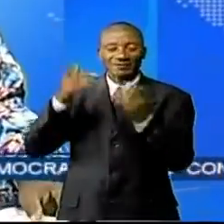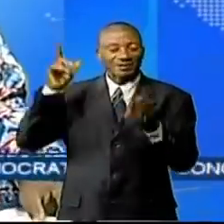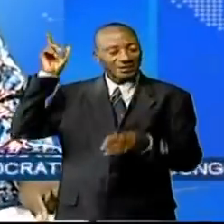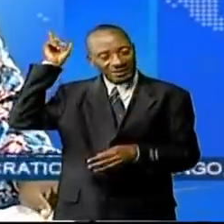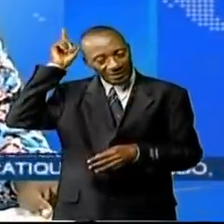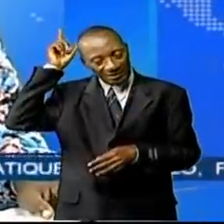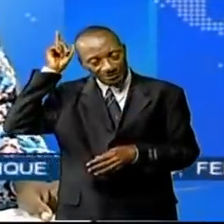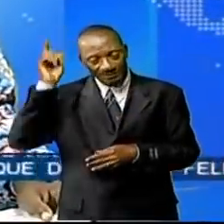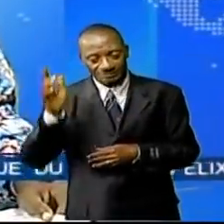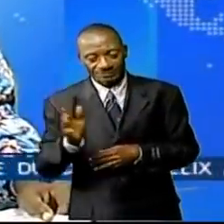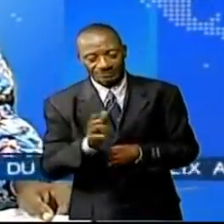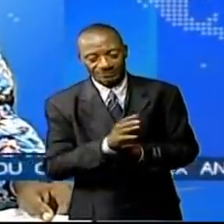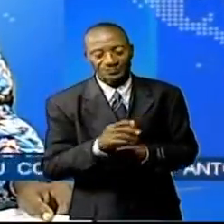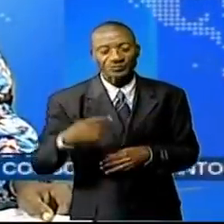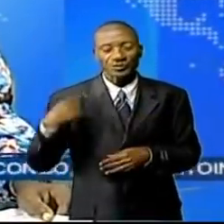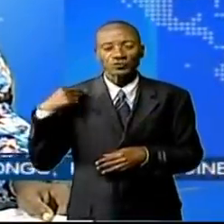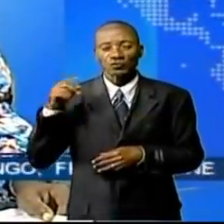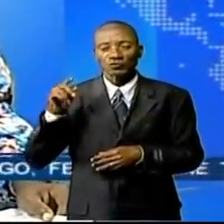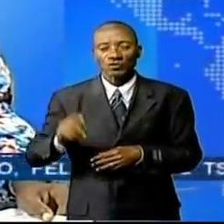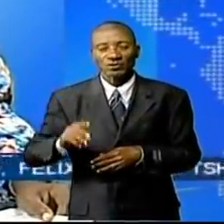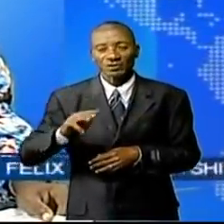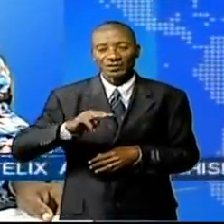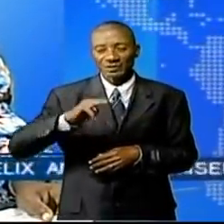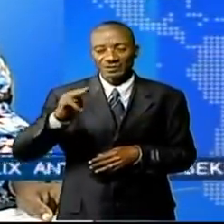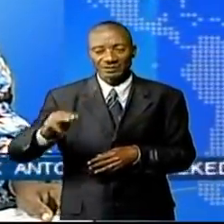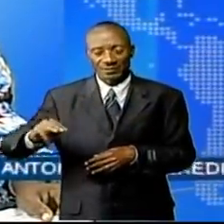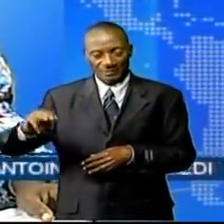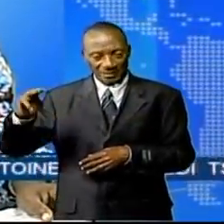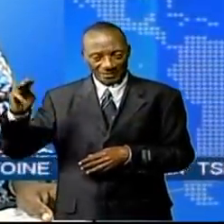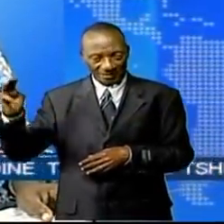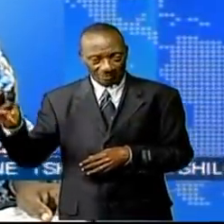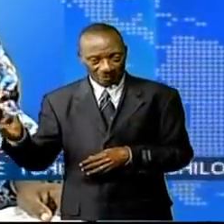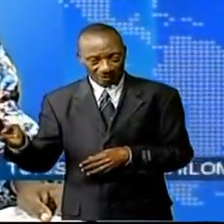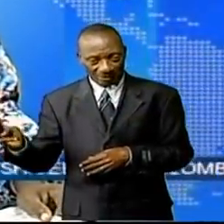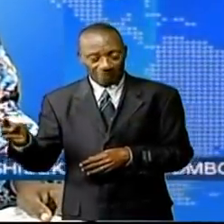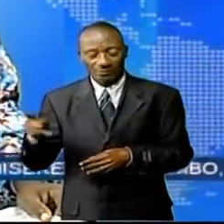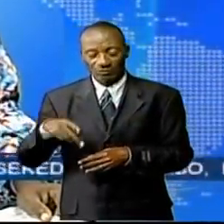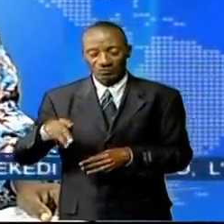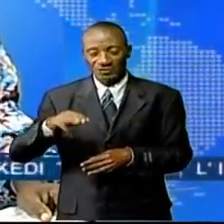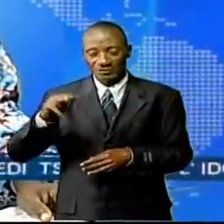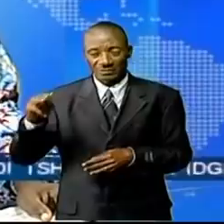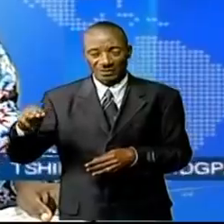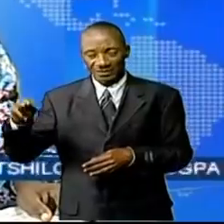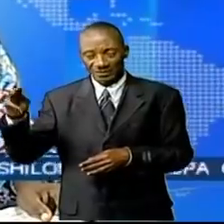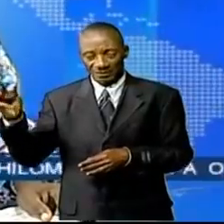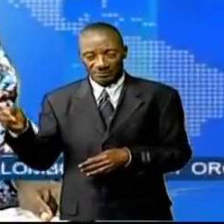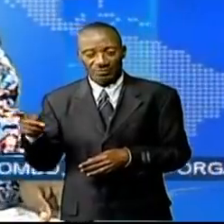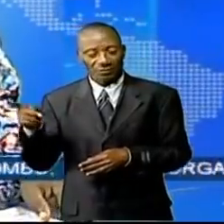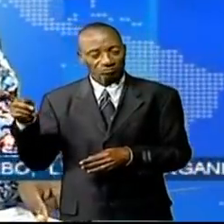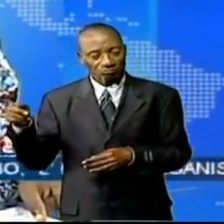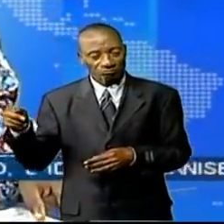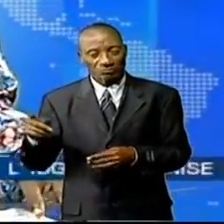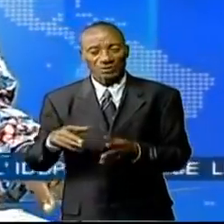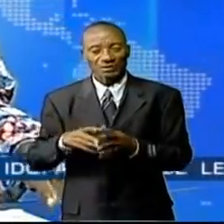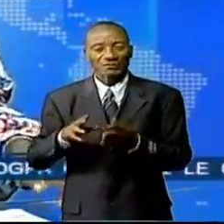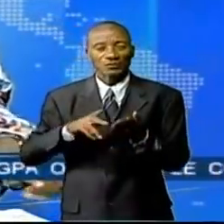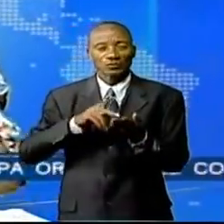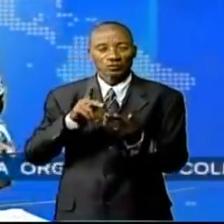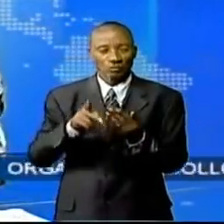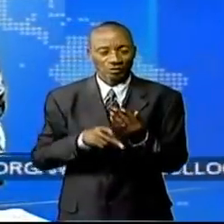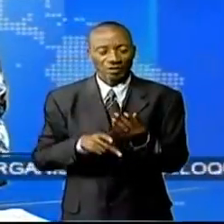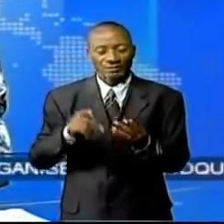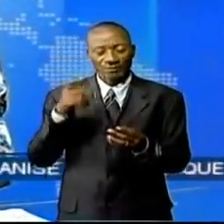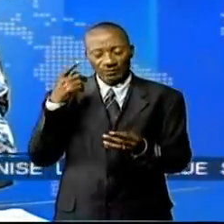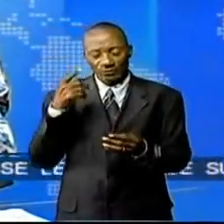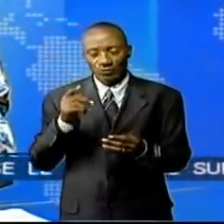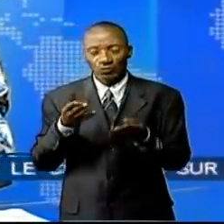Le gouverneur du Maniema, Ifani Idrissa Mangala, a lancé le programme de maintien de la biodiversité et de